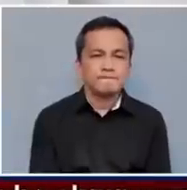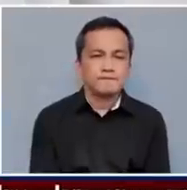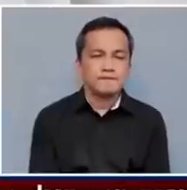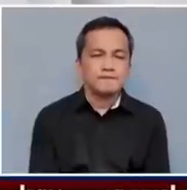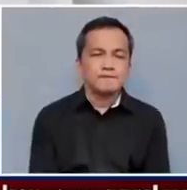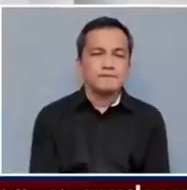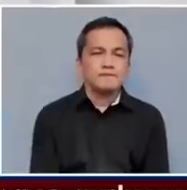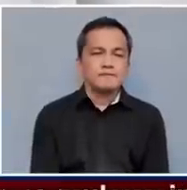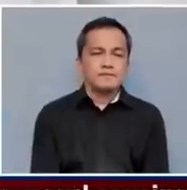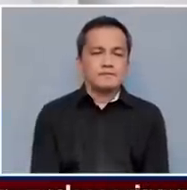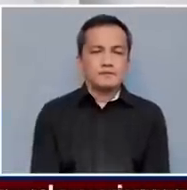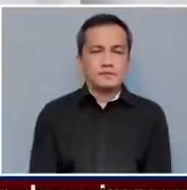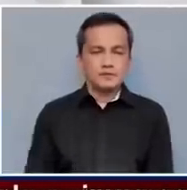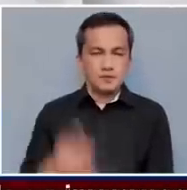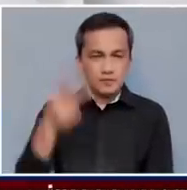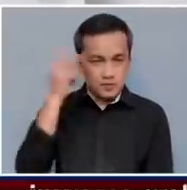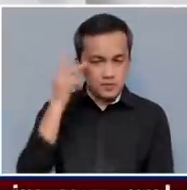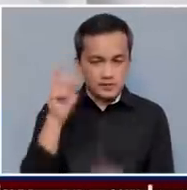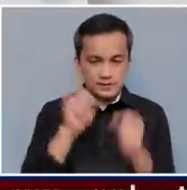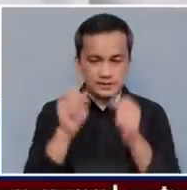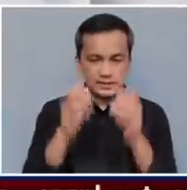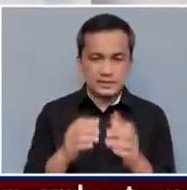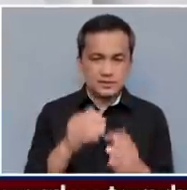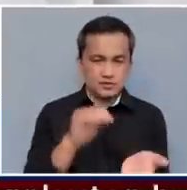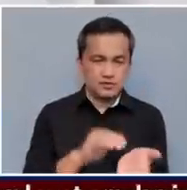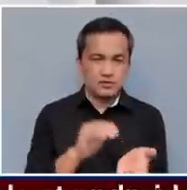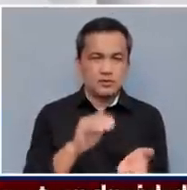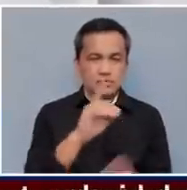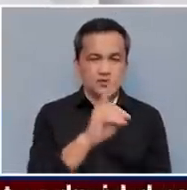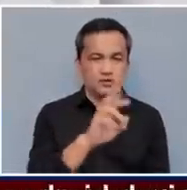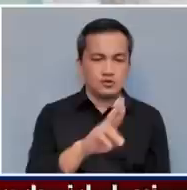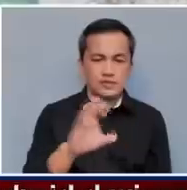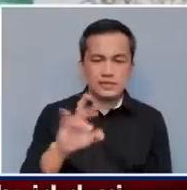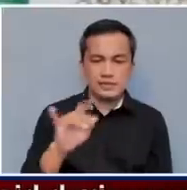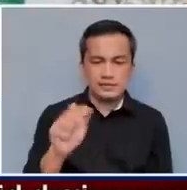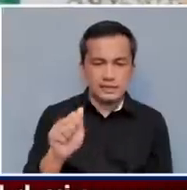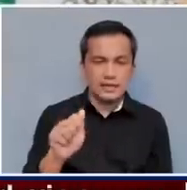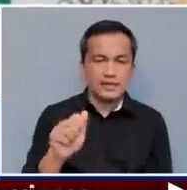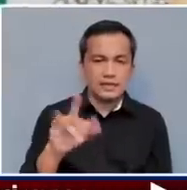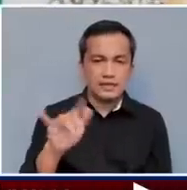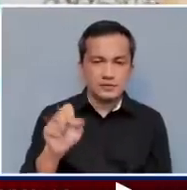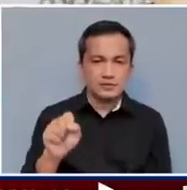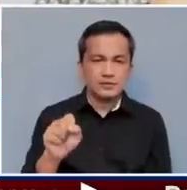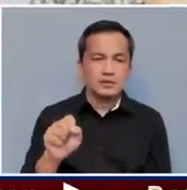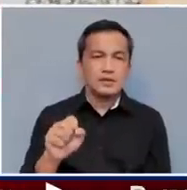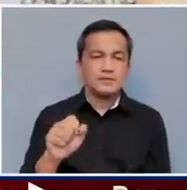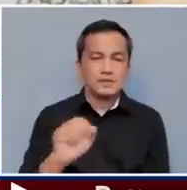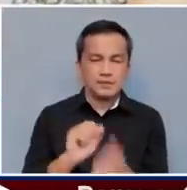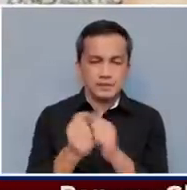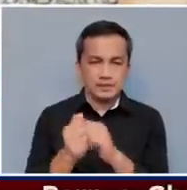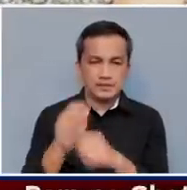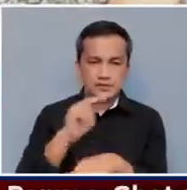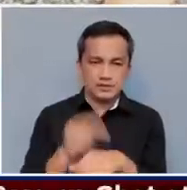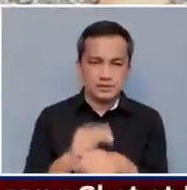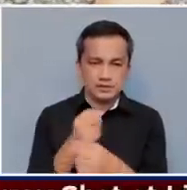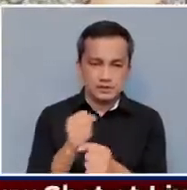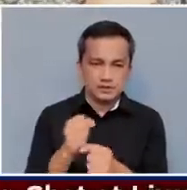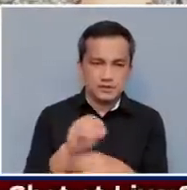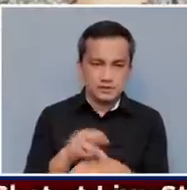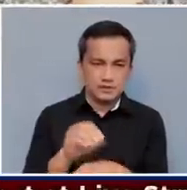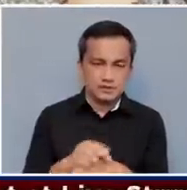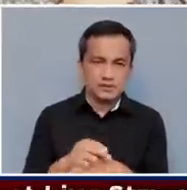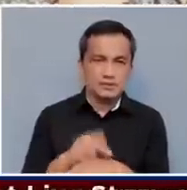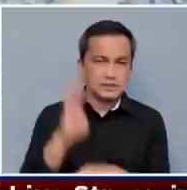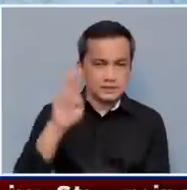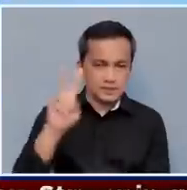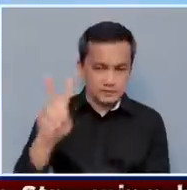Ang political scientist na si Dr. Clarita Carlos ang magiging National Security Advisor ni President-elect Ferdinand Bongbong